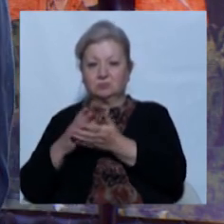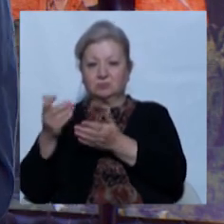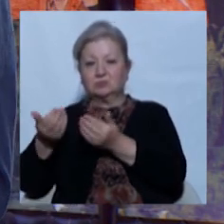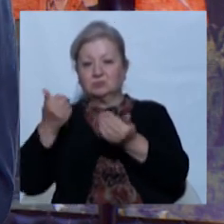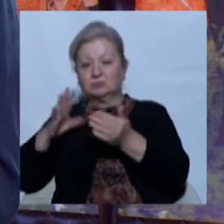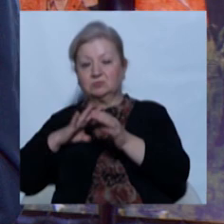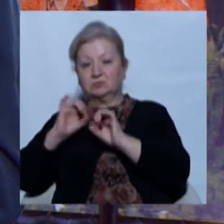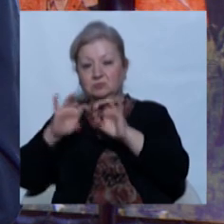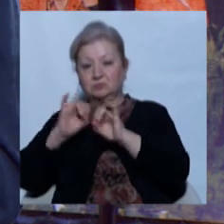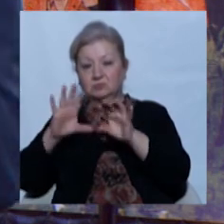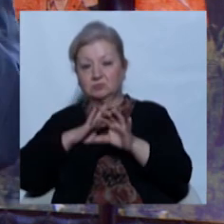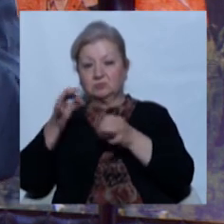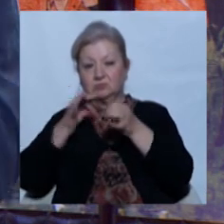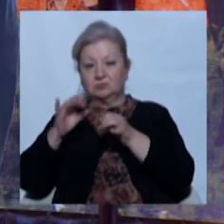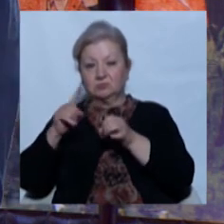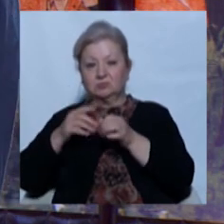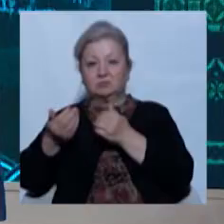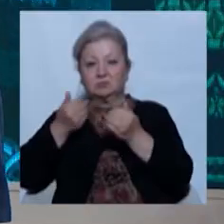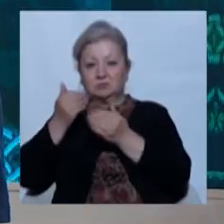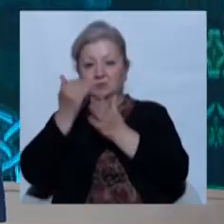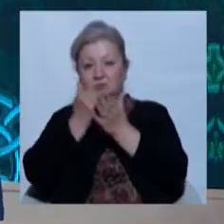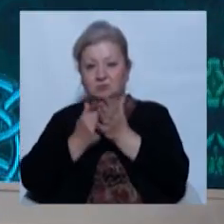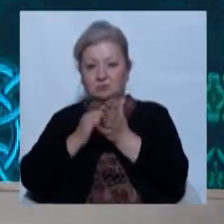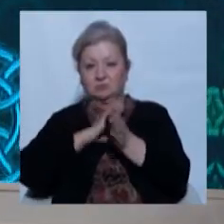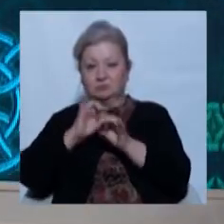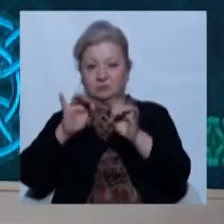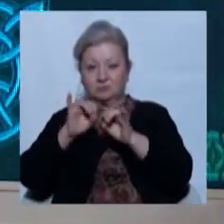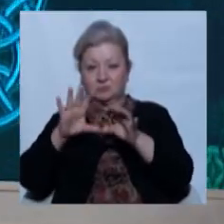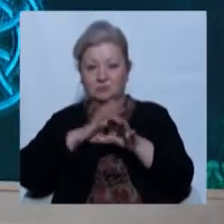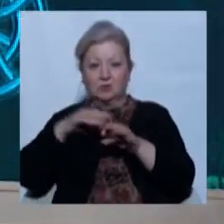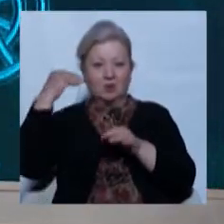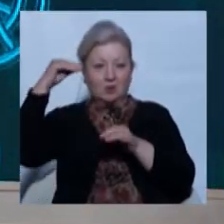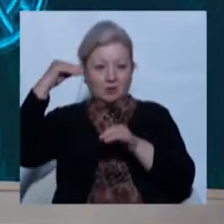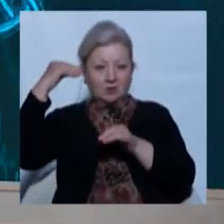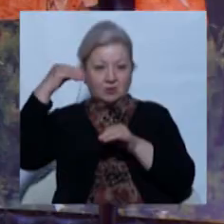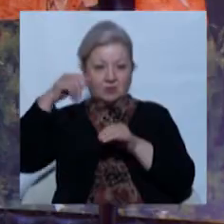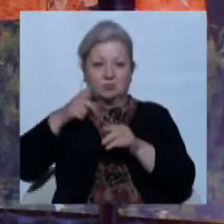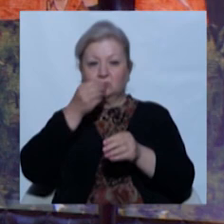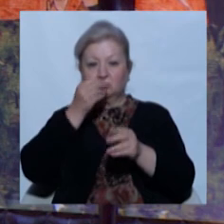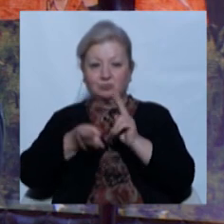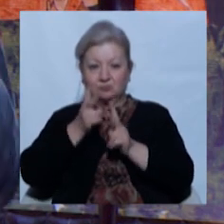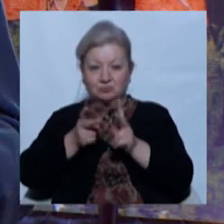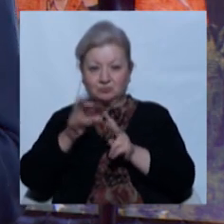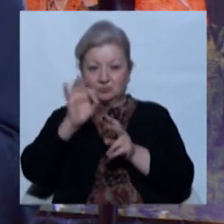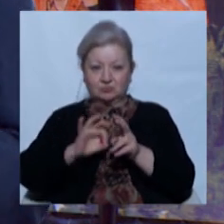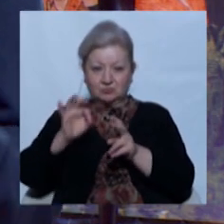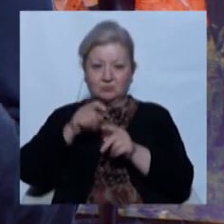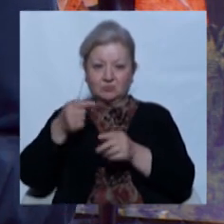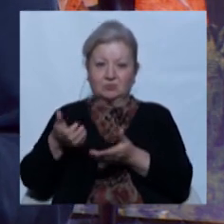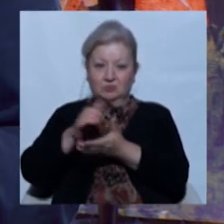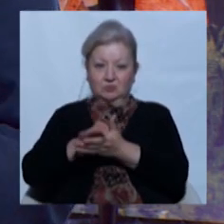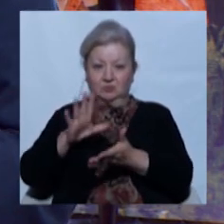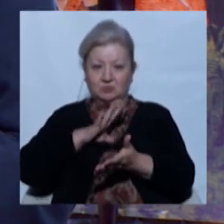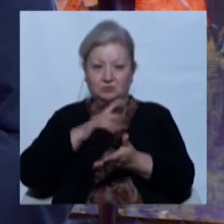წინაზე როდესაც ვისაუბრეთ, ერთ-ერთ წინა გაკვეთილზე როდესაც ვისაუბრეთ აჭარულ სამზარეულოზე, იქ გავიცანი და